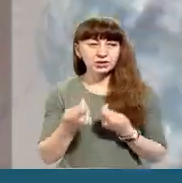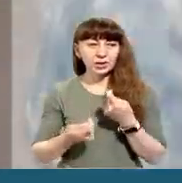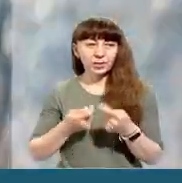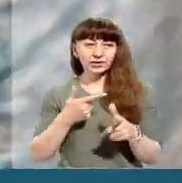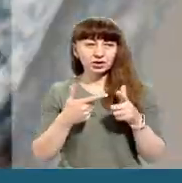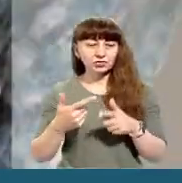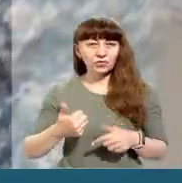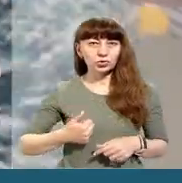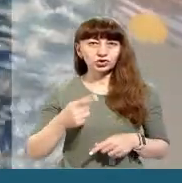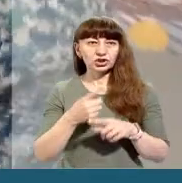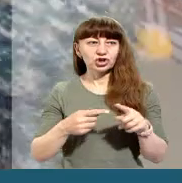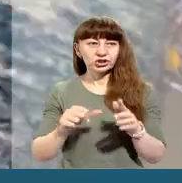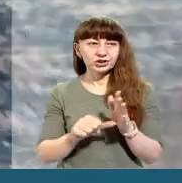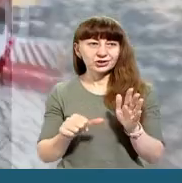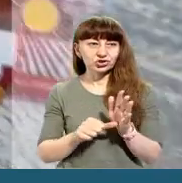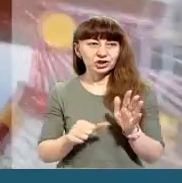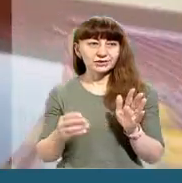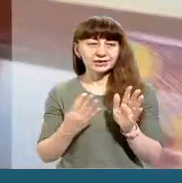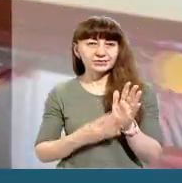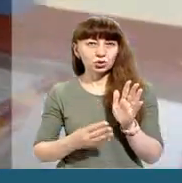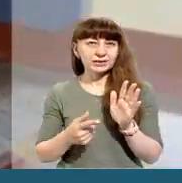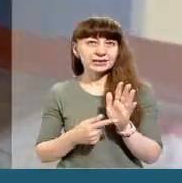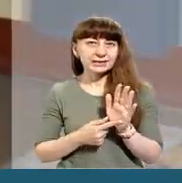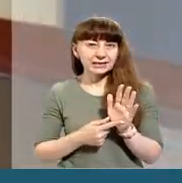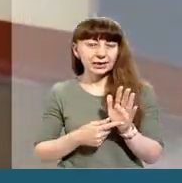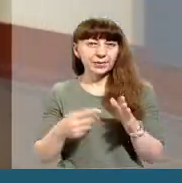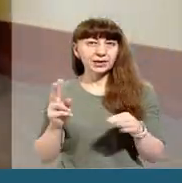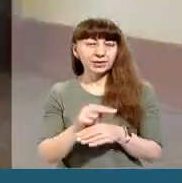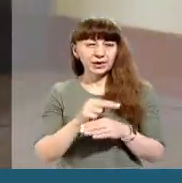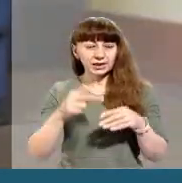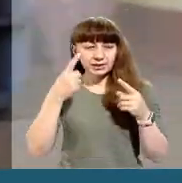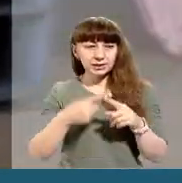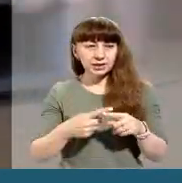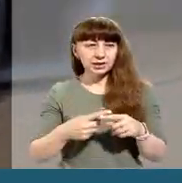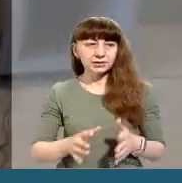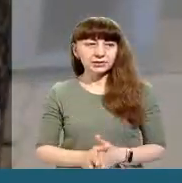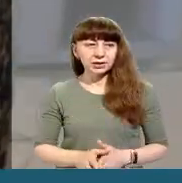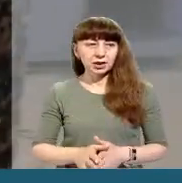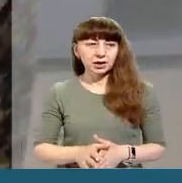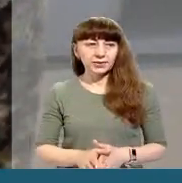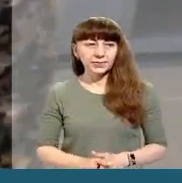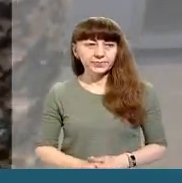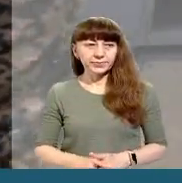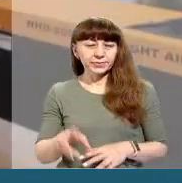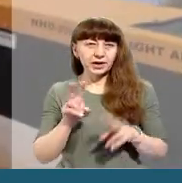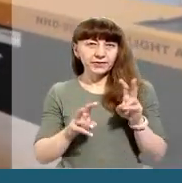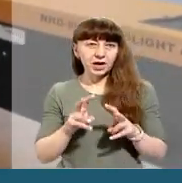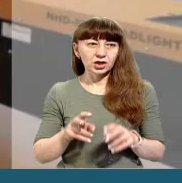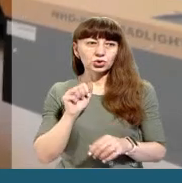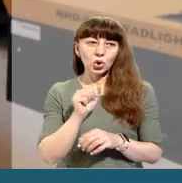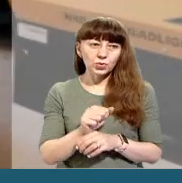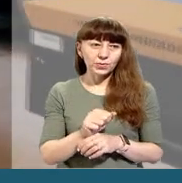дайындалған. Техникалар жөнделіп, ескірген қосалқы бөлшектер ауыстырылды. Көліктің тежегіш және рульдік басқаруы, сыртқы